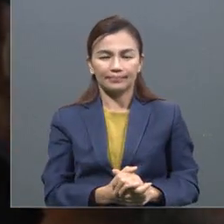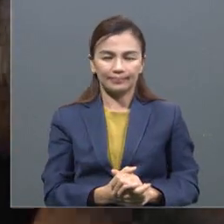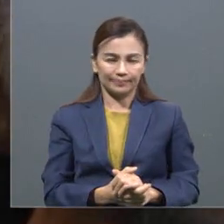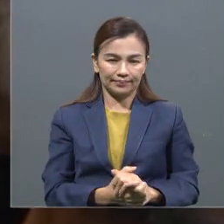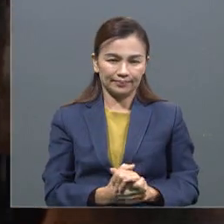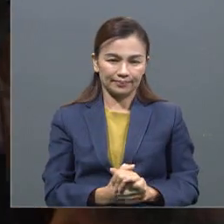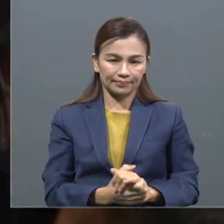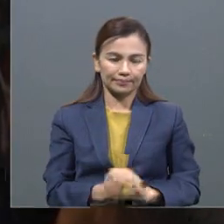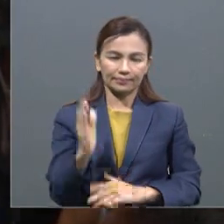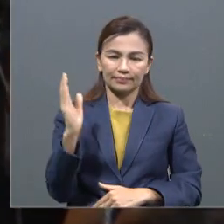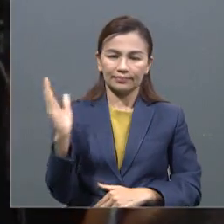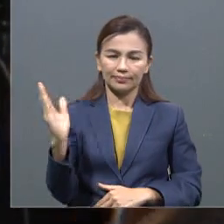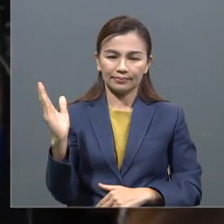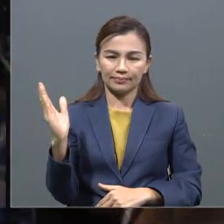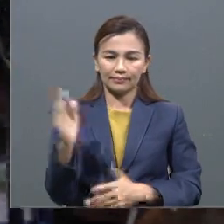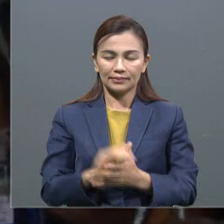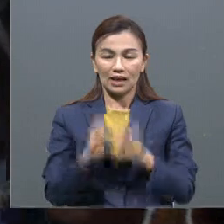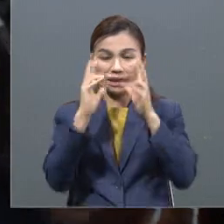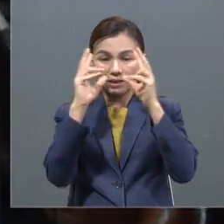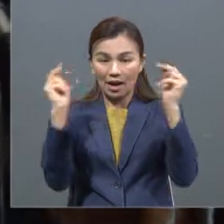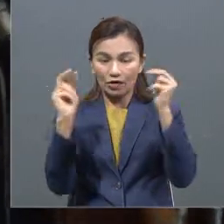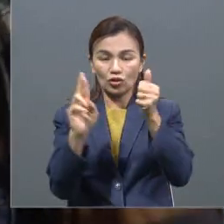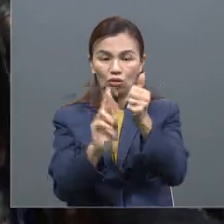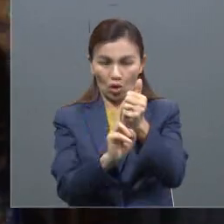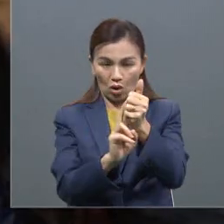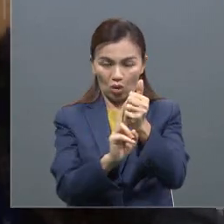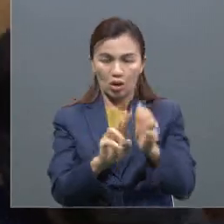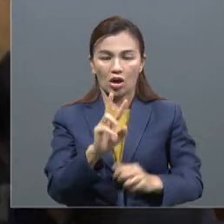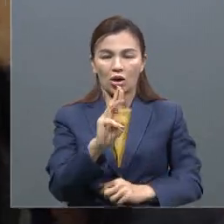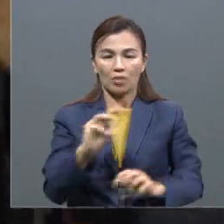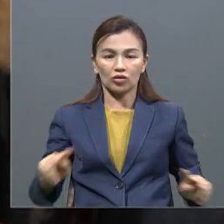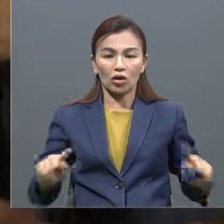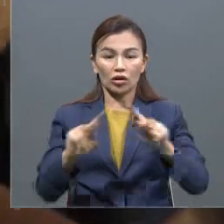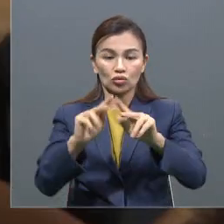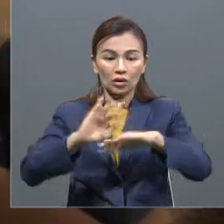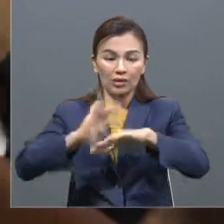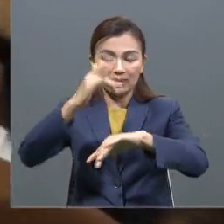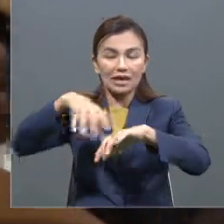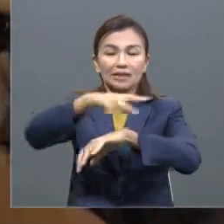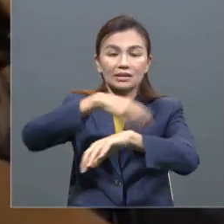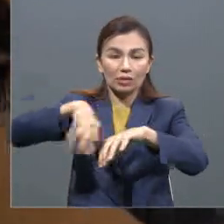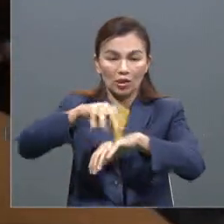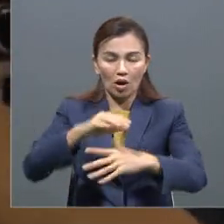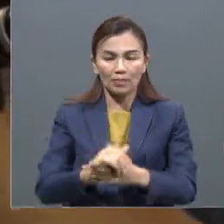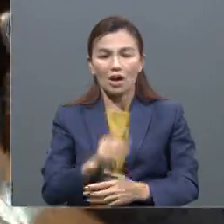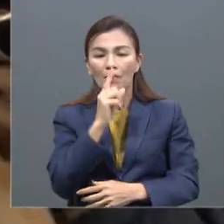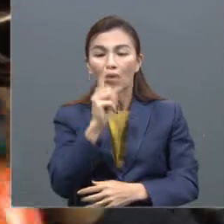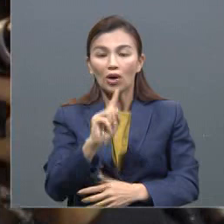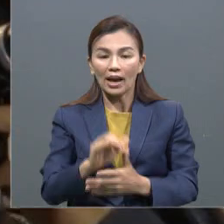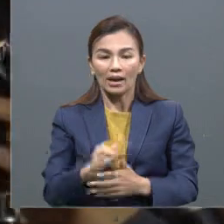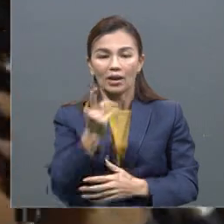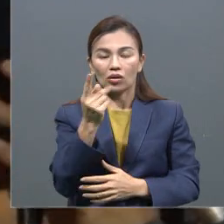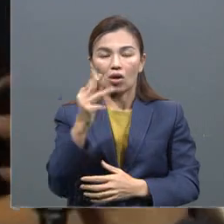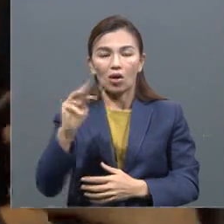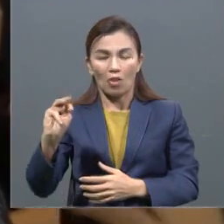ส่วนพลตำรวจเอกพัชรวาทวงศ์สุวรรณรองนายกรัฐมนตรีและรัฐมนตรีว่าการกระทรวงทรัพยากรธรรมชาติและสิ่งแวดล้อมก็บอกว่าการปรับครม.